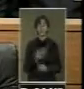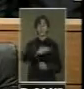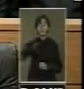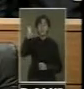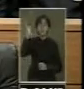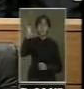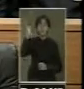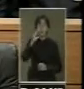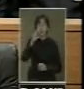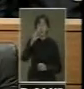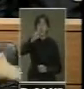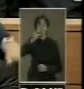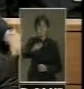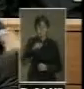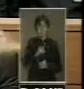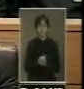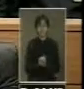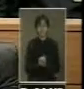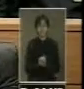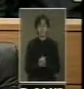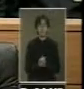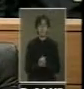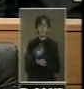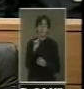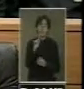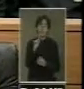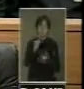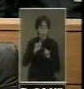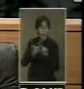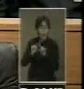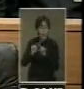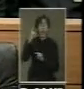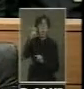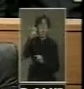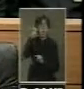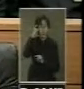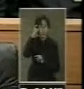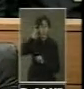มพูดนี้เป็นข้อเท็จจริงที่ปรากฏอยู่ในสื่อมวลชนทั้งหมดนะครับ